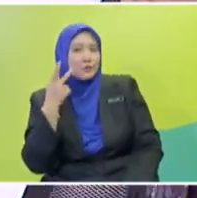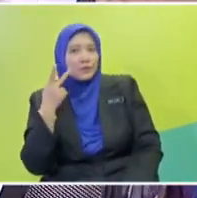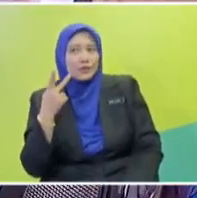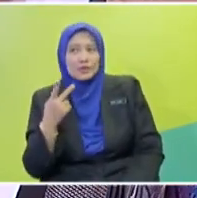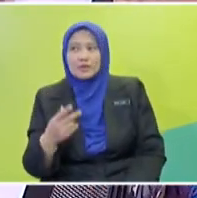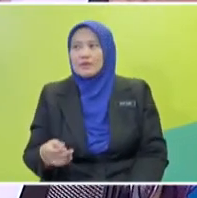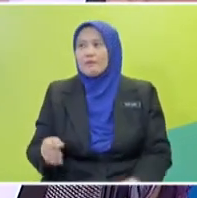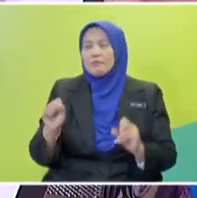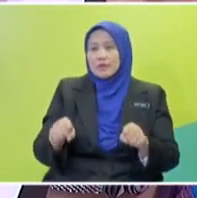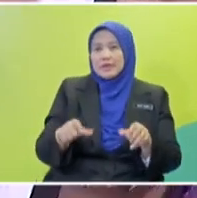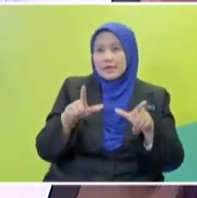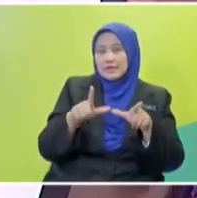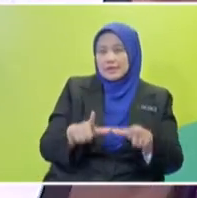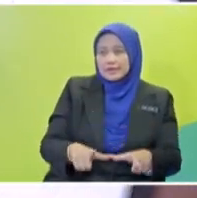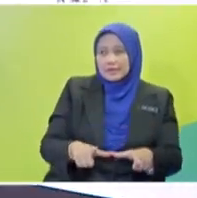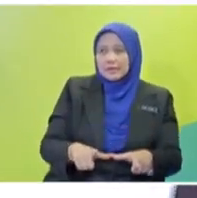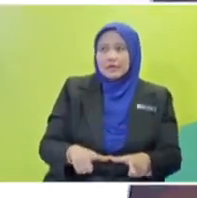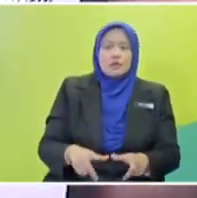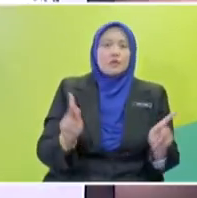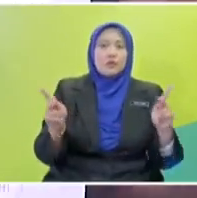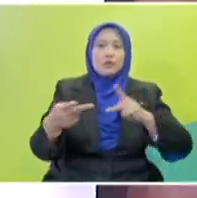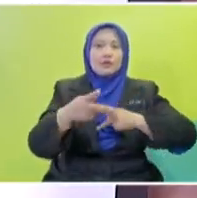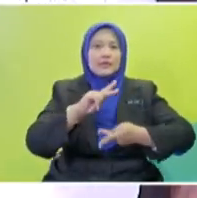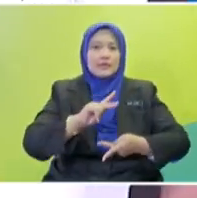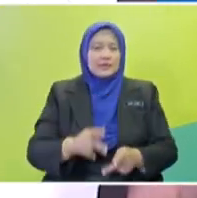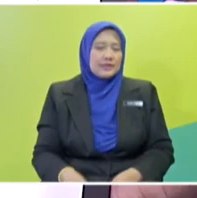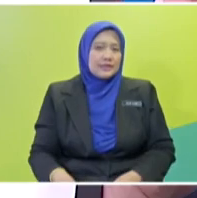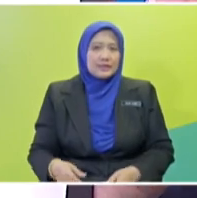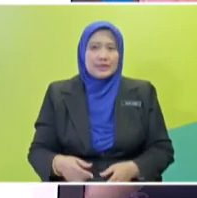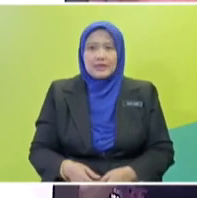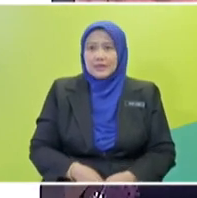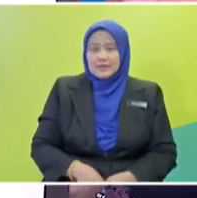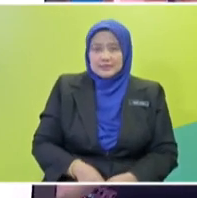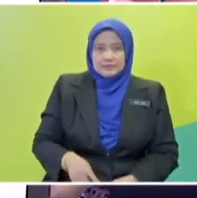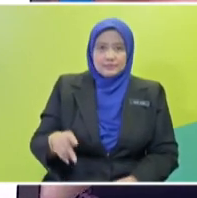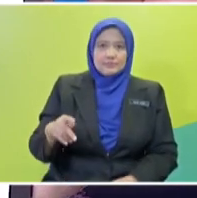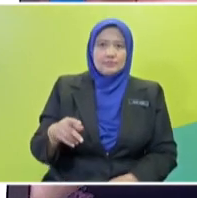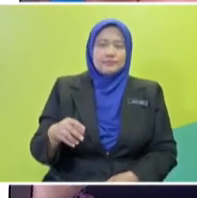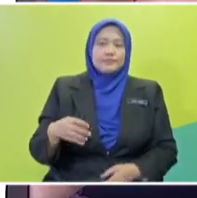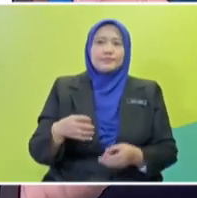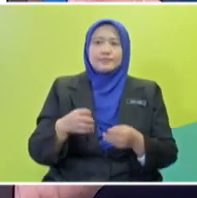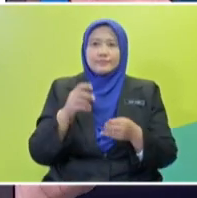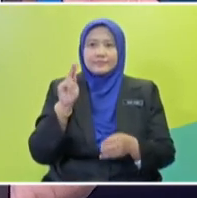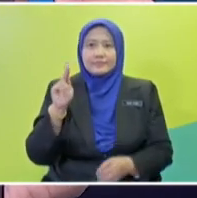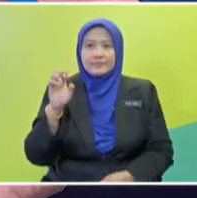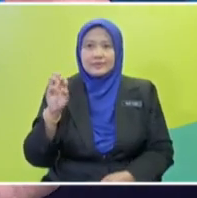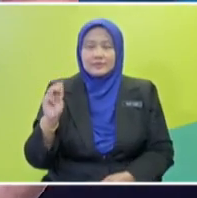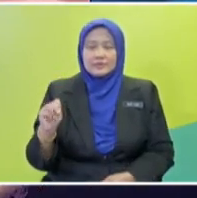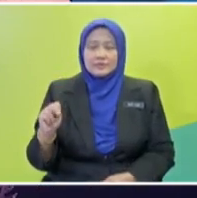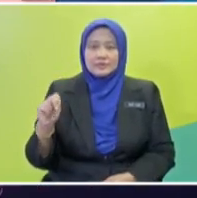siap oke kotak kentang warna merah Saya lapar ingin kita